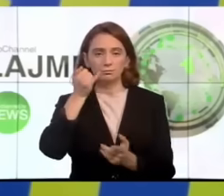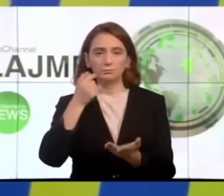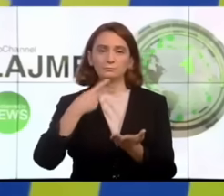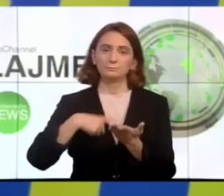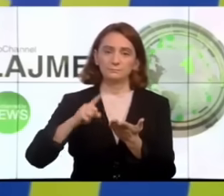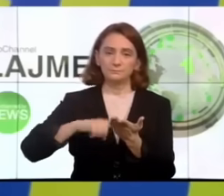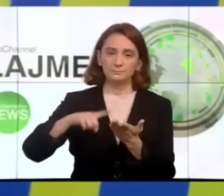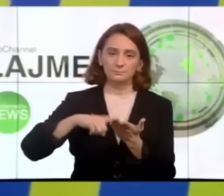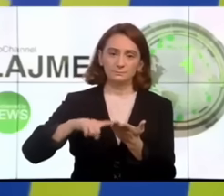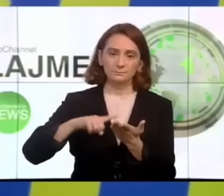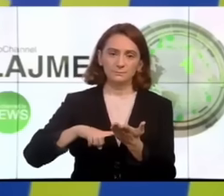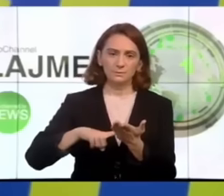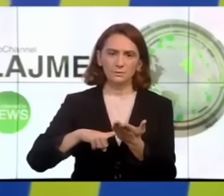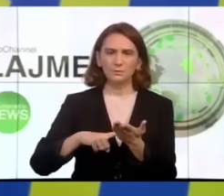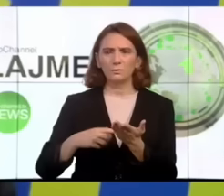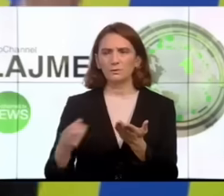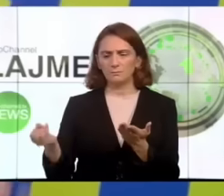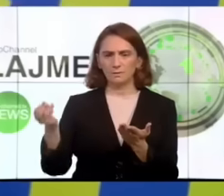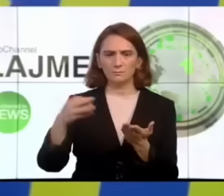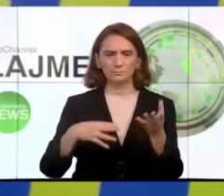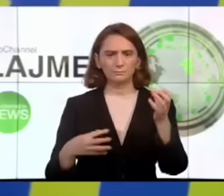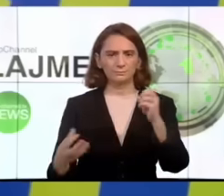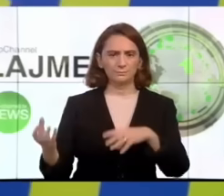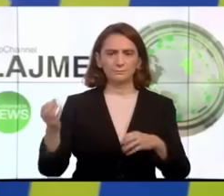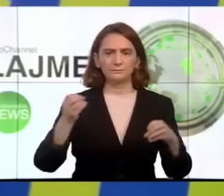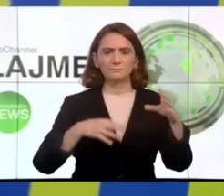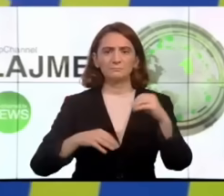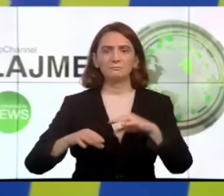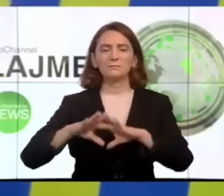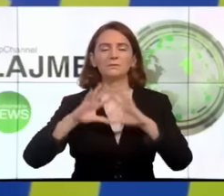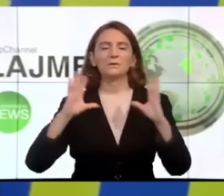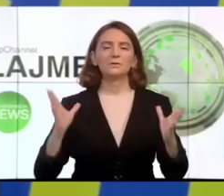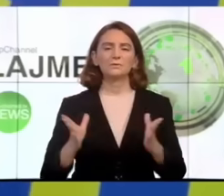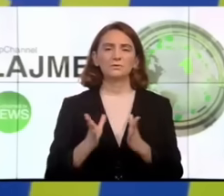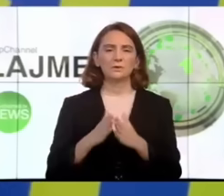lumi i pandalshëm,